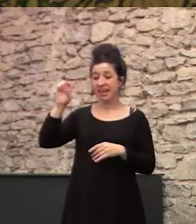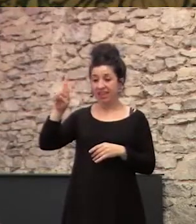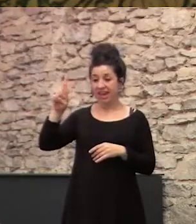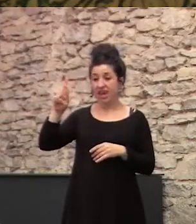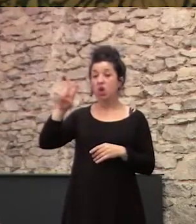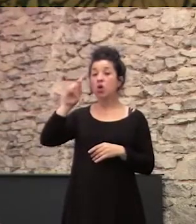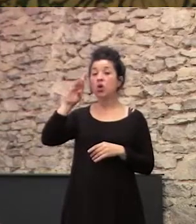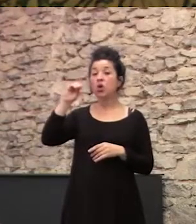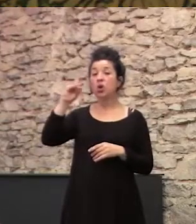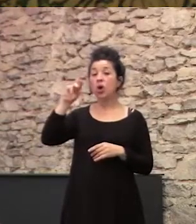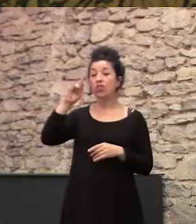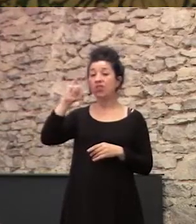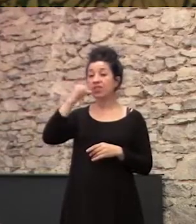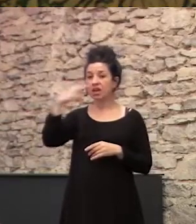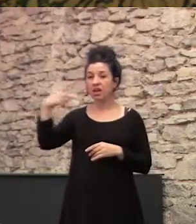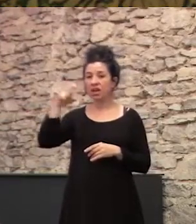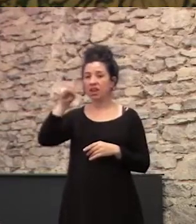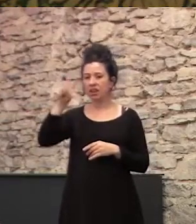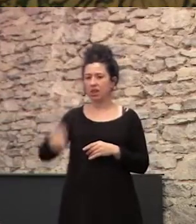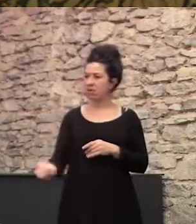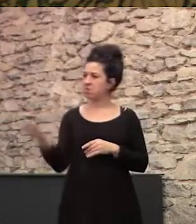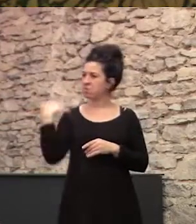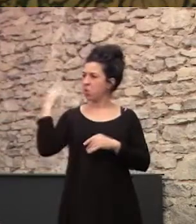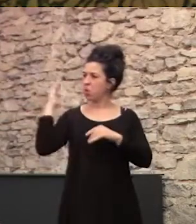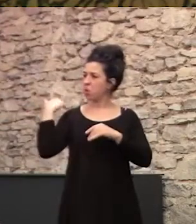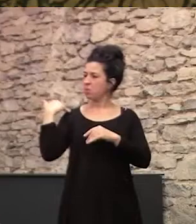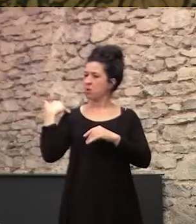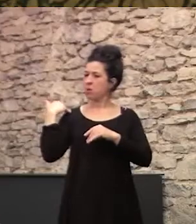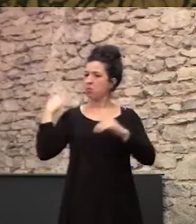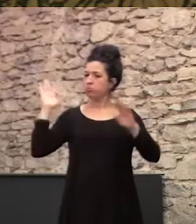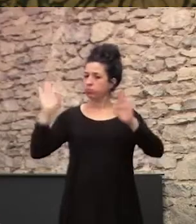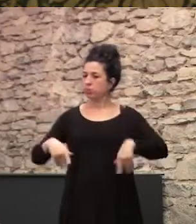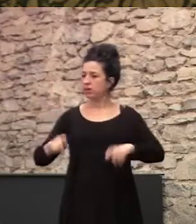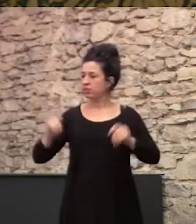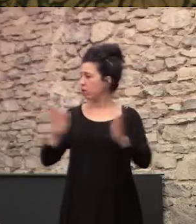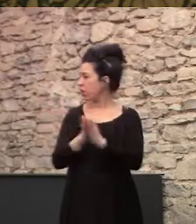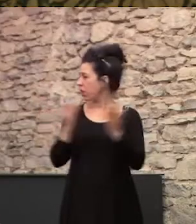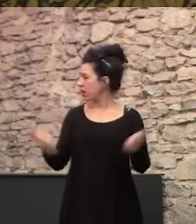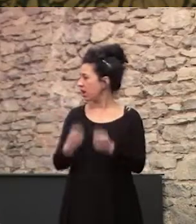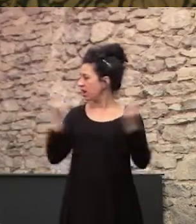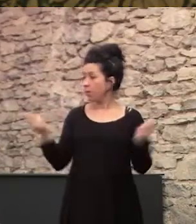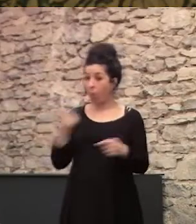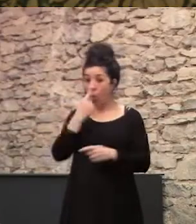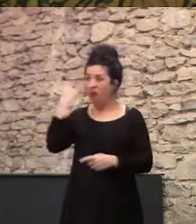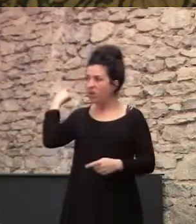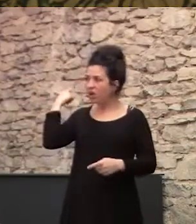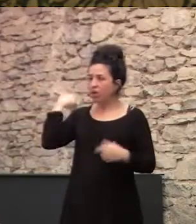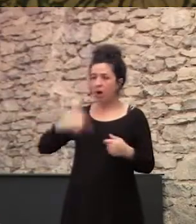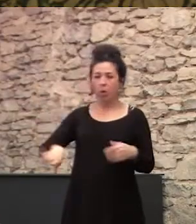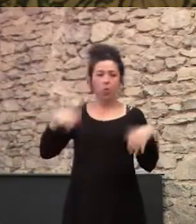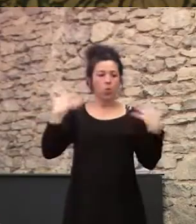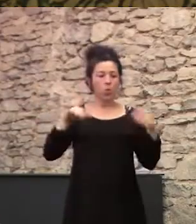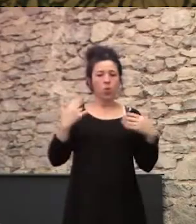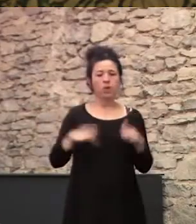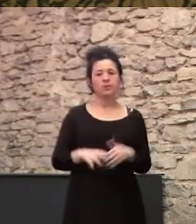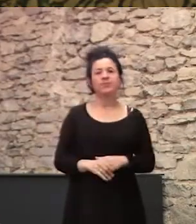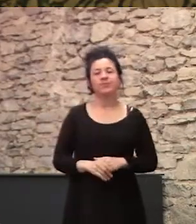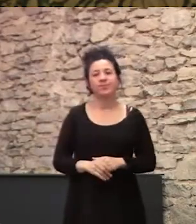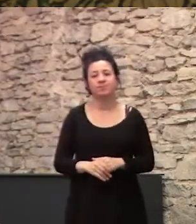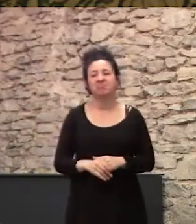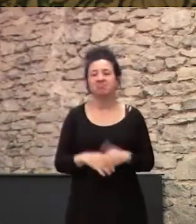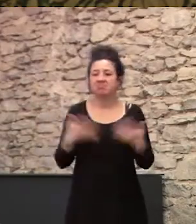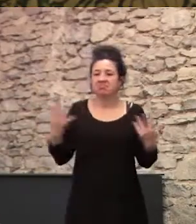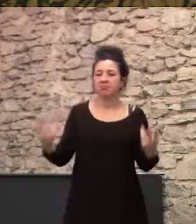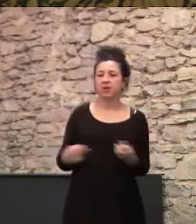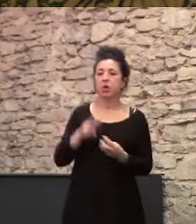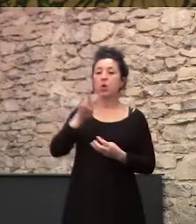dure azken liburu, ara dela zema demora dira horrena. Agurta bete. Eta bete pasa dira? Oso. Bale, bai.